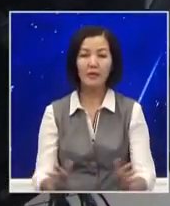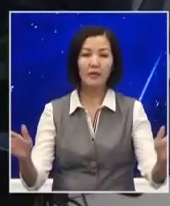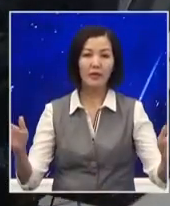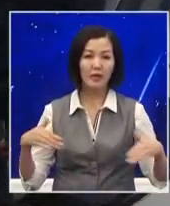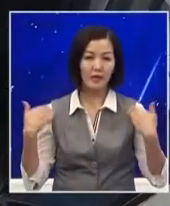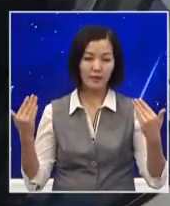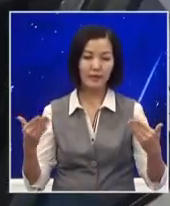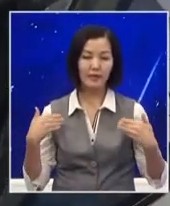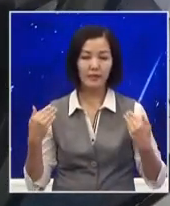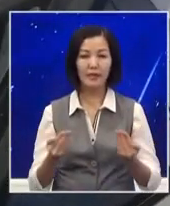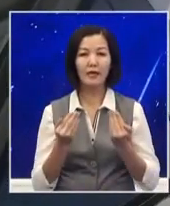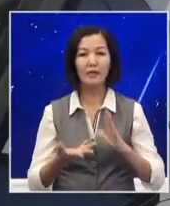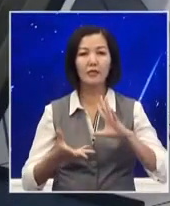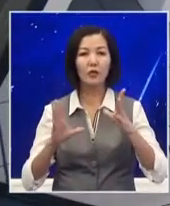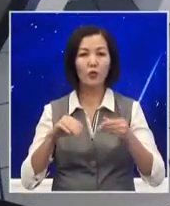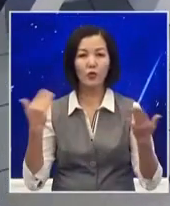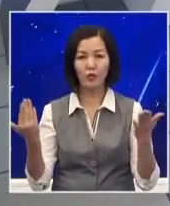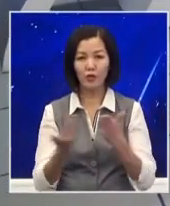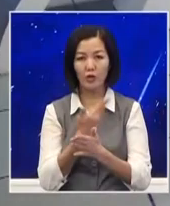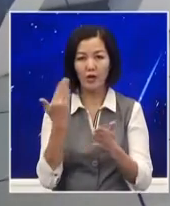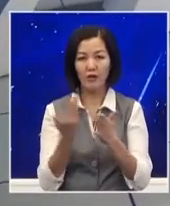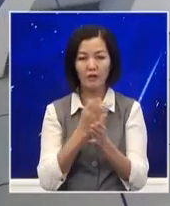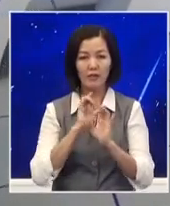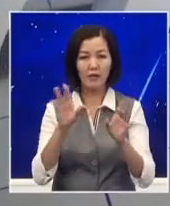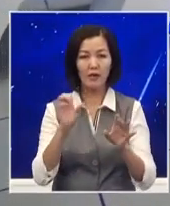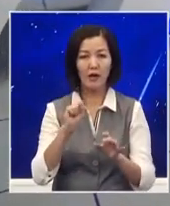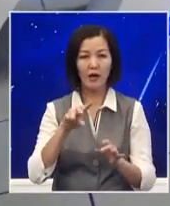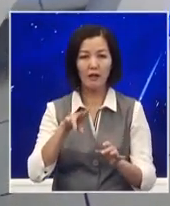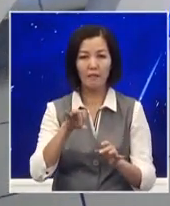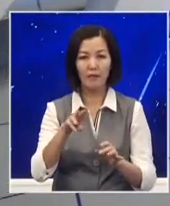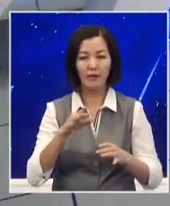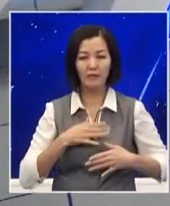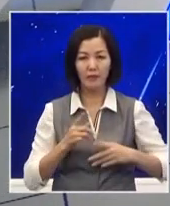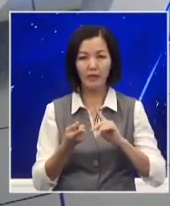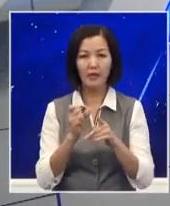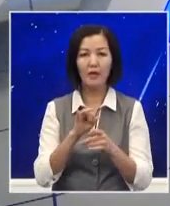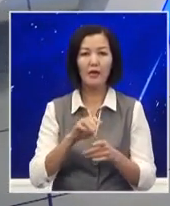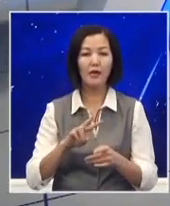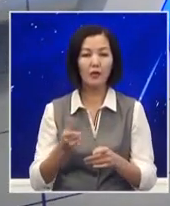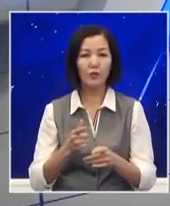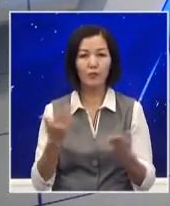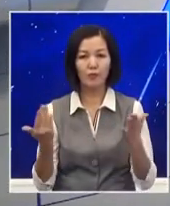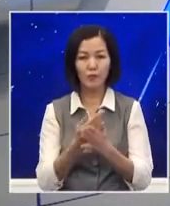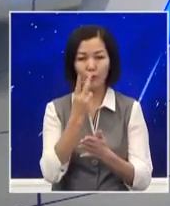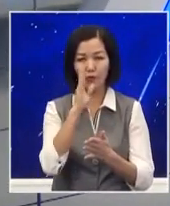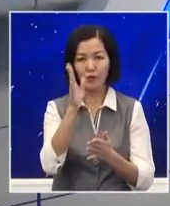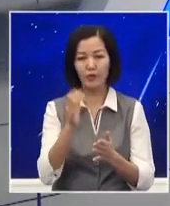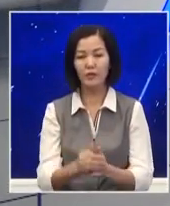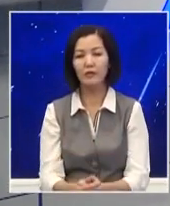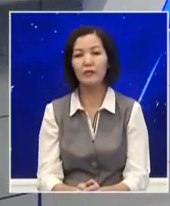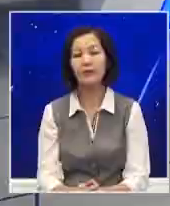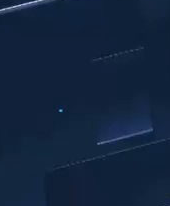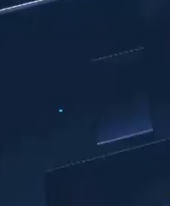Ассаламу алейкум, қадірменді көрермен, тікелей эфирде қорытынды жаңалықтары, студияда Алмат Хамид, сурдо аудармада Айгүл Жұмашқызы. Бүгін көретіндеріміз.